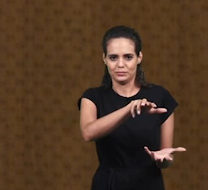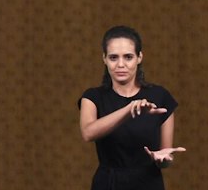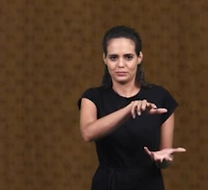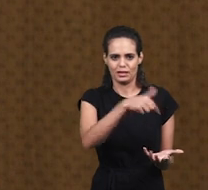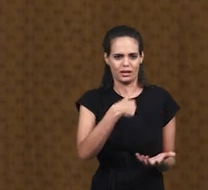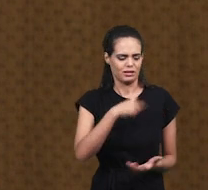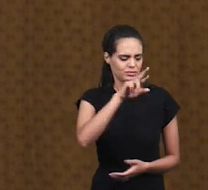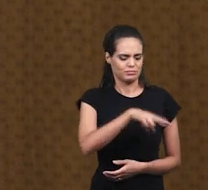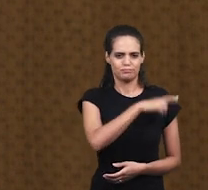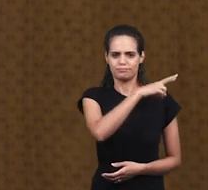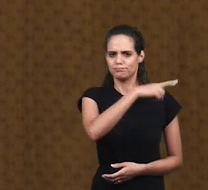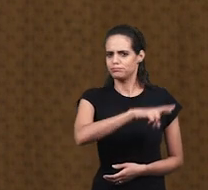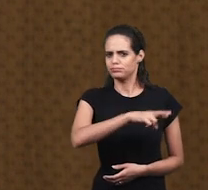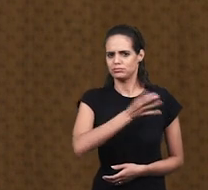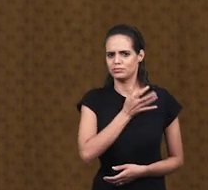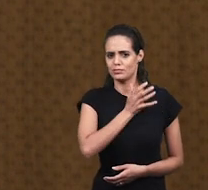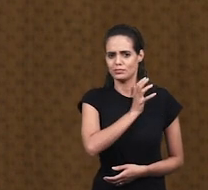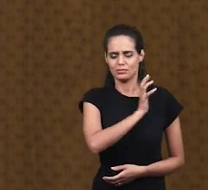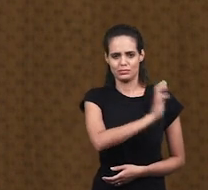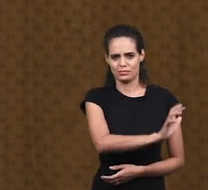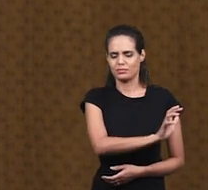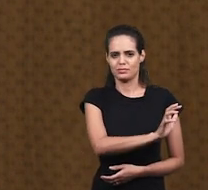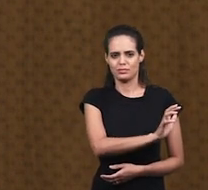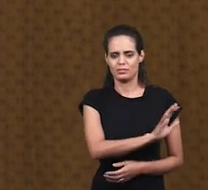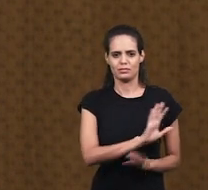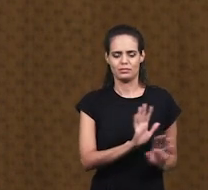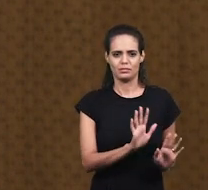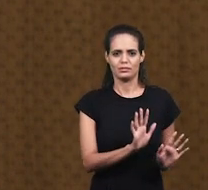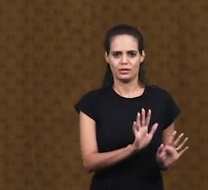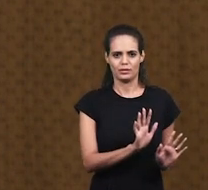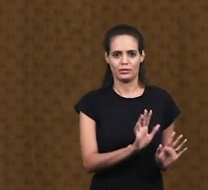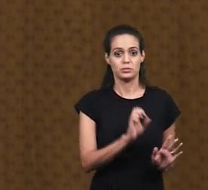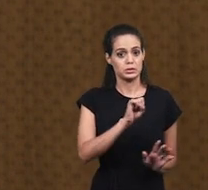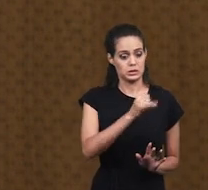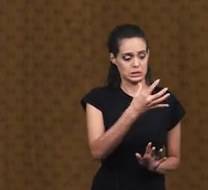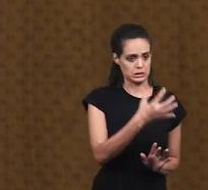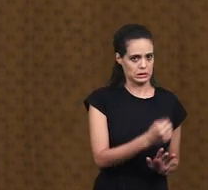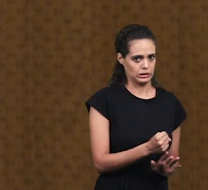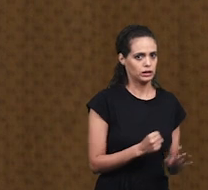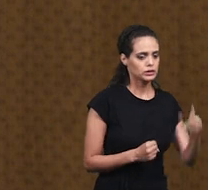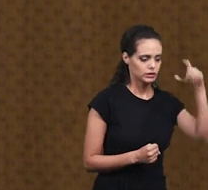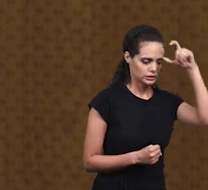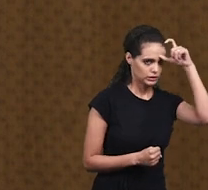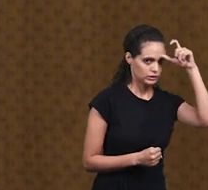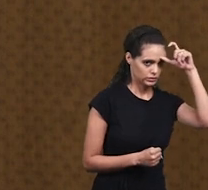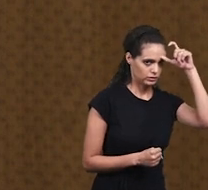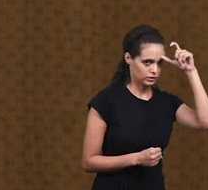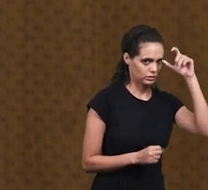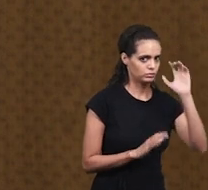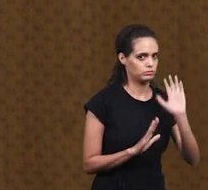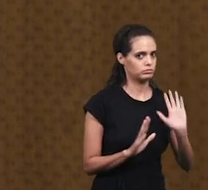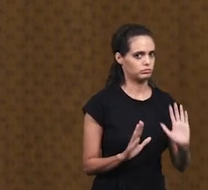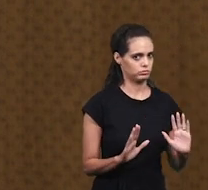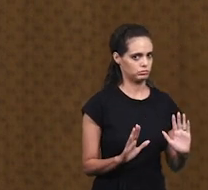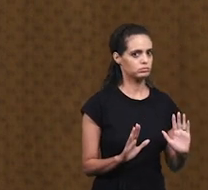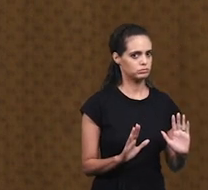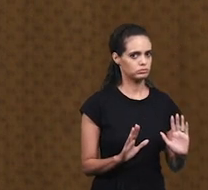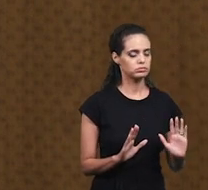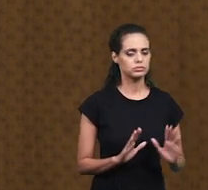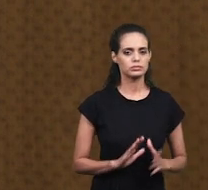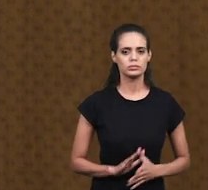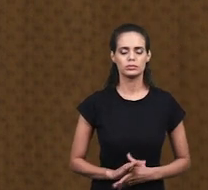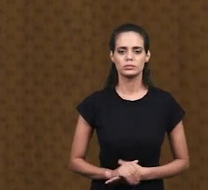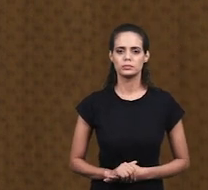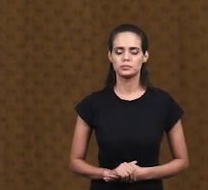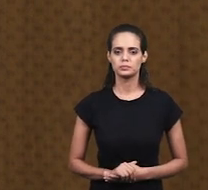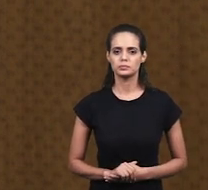se prosterne devant l'adversaire. Ça a été la bataille, la première de Jésus